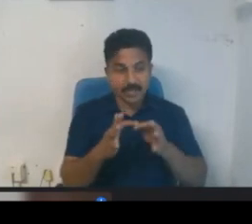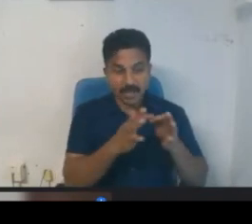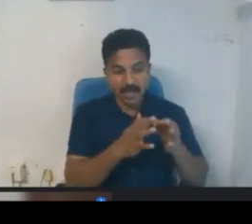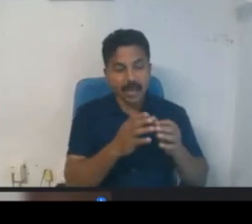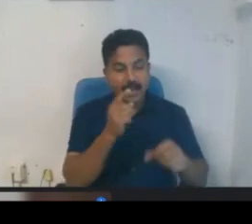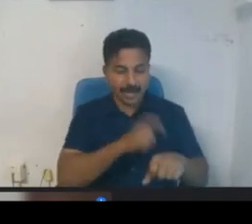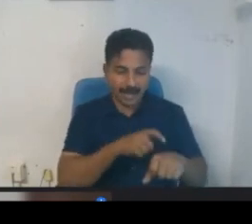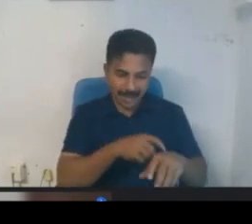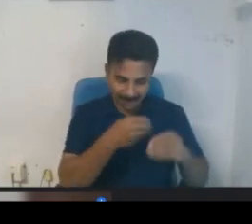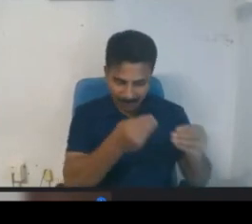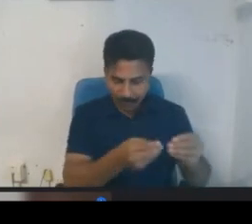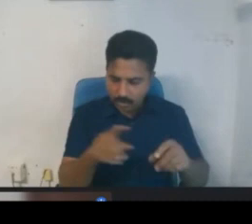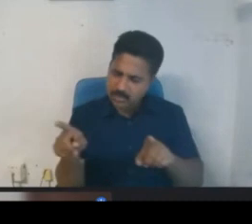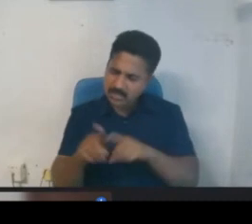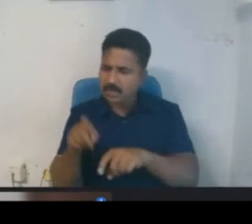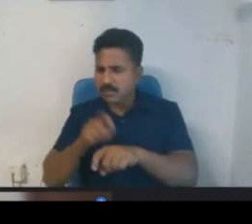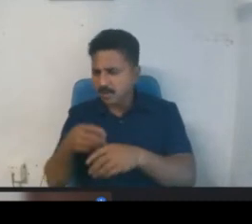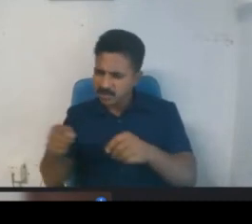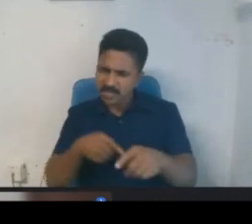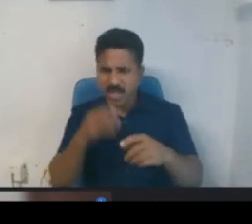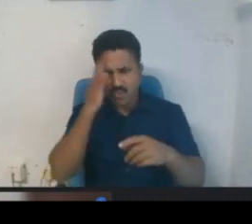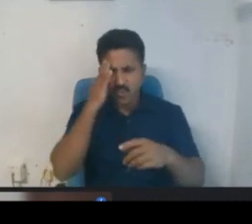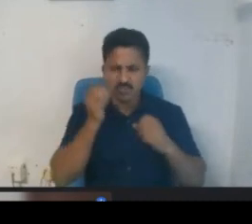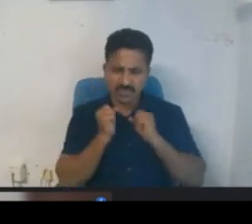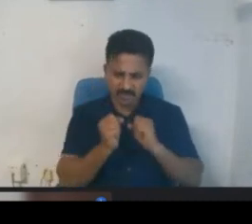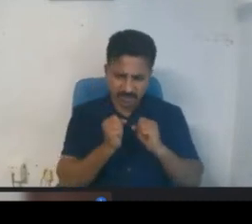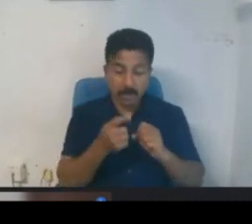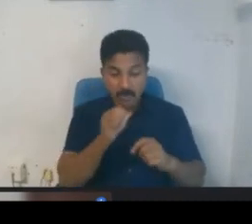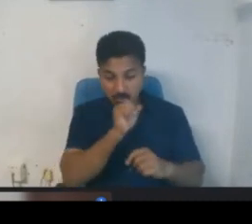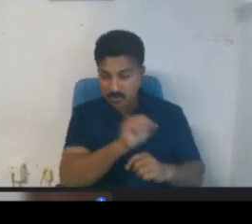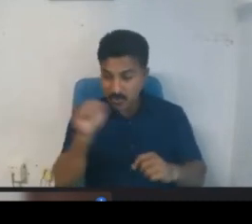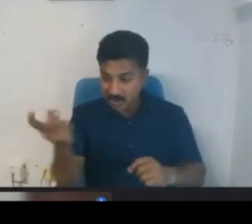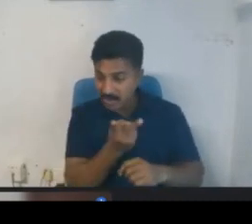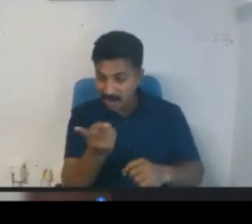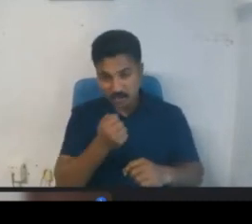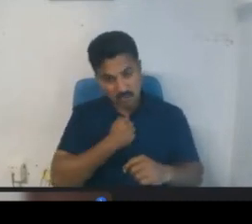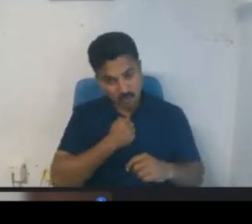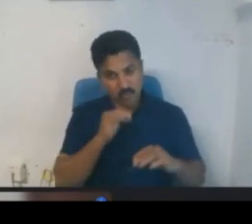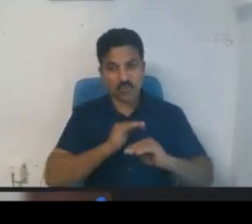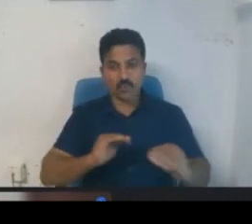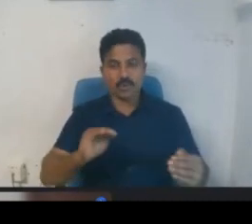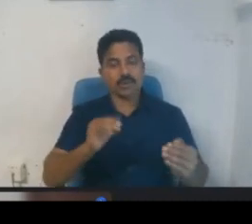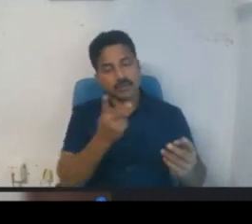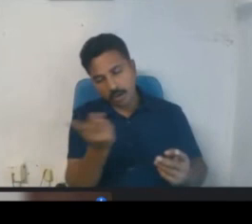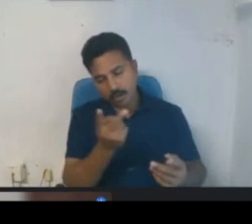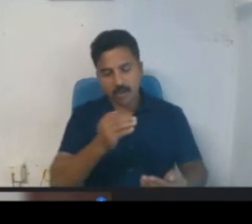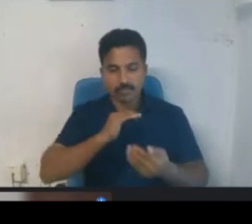സമയം കണ്ടെത്തുക എന്നുള്ളതാണ്. അത് ബുദ്ധിമുട്ടാണെങ്കിൽ പോലും നിങ്ങളുടെ കുഞ്ഞുങ്ങളാണ്, നിങ്ങളത് കൃത്യമായിട്ട് നോക്കുക എന്നുള്ളതാണ് ഏറ്റവും വലിയൊരു